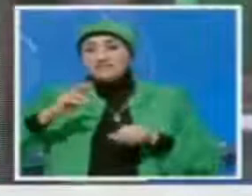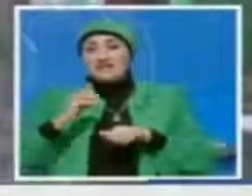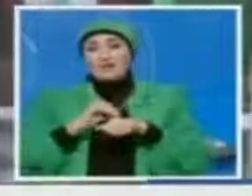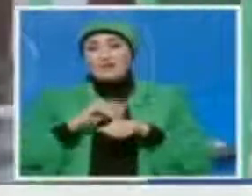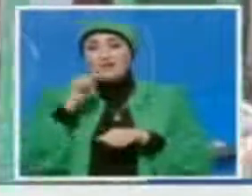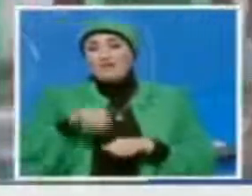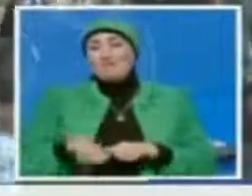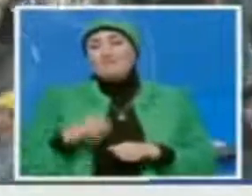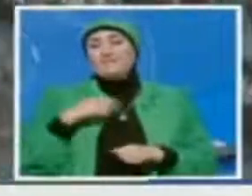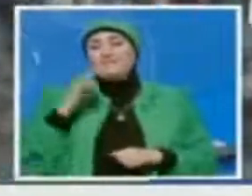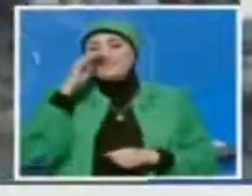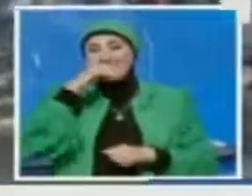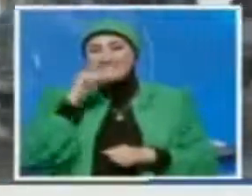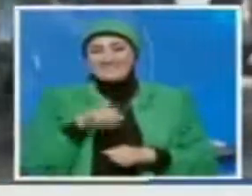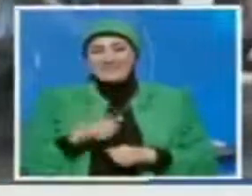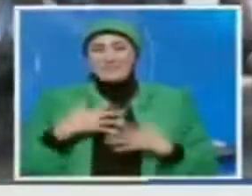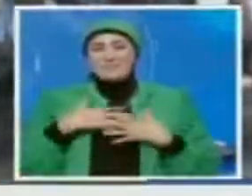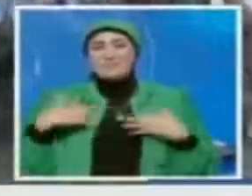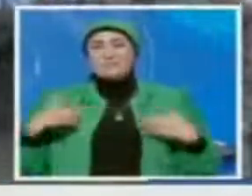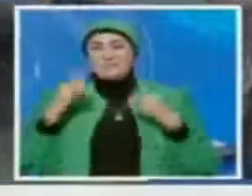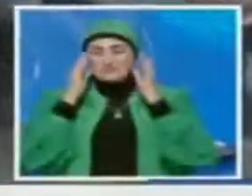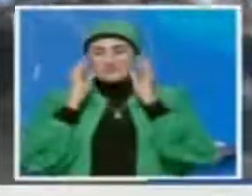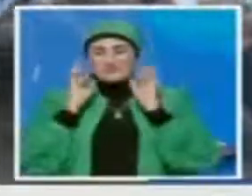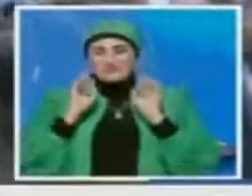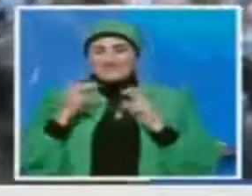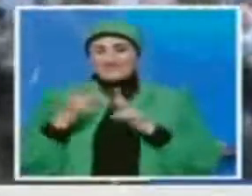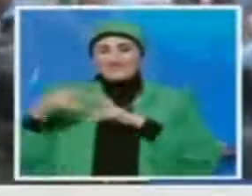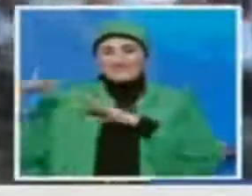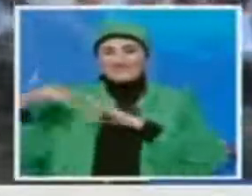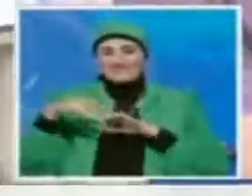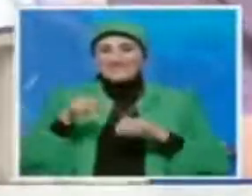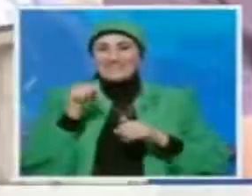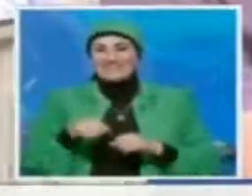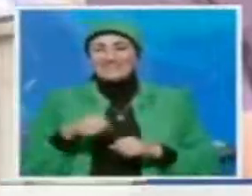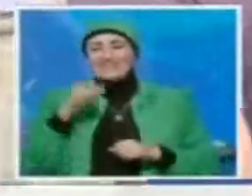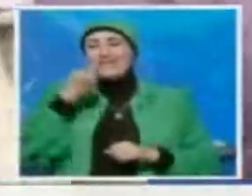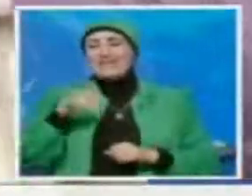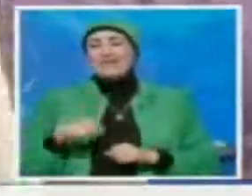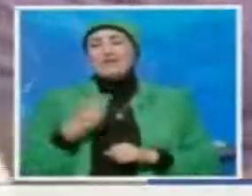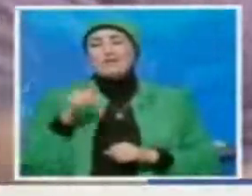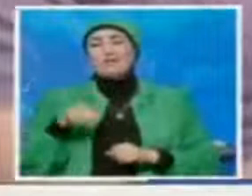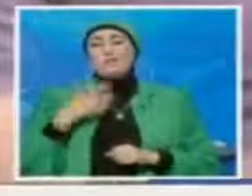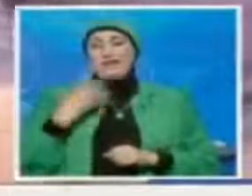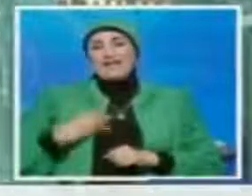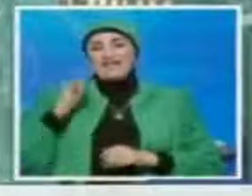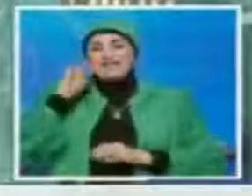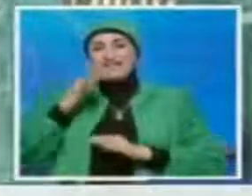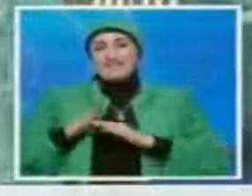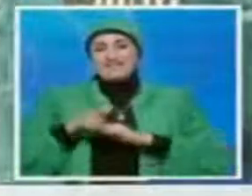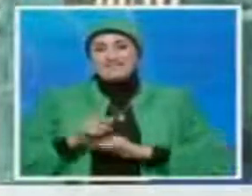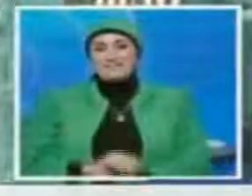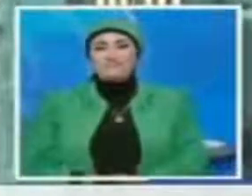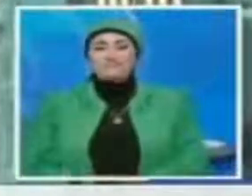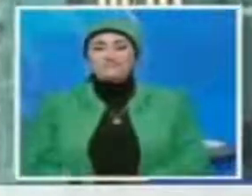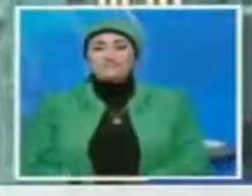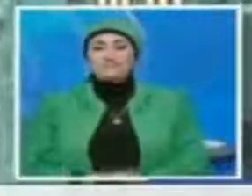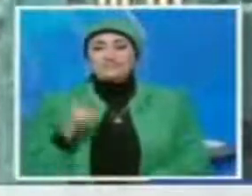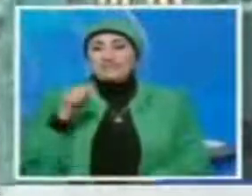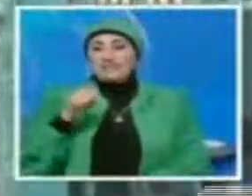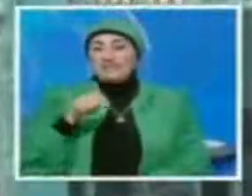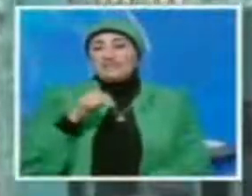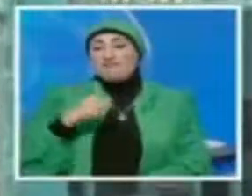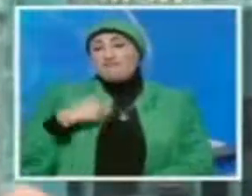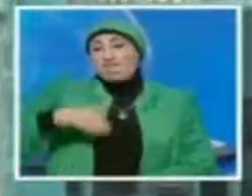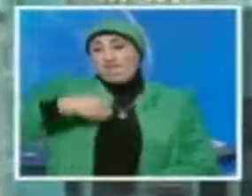الحيوان بالجيزة أعربوا عن سعادتهم بهذا الإقبال الجماهيري خلال أيام عيد الأضحى المبارك. الشمبانزي من الحيوانات اللي بتحب